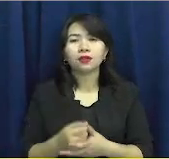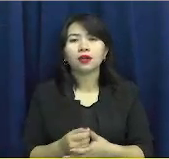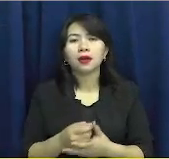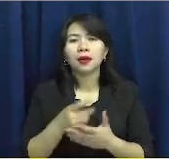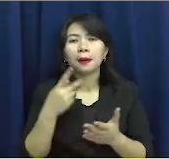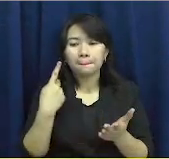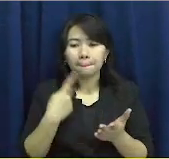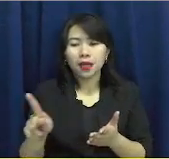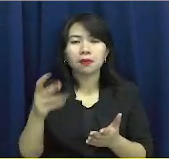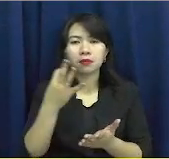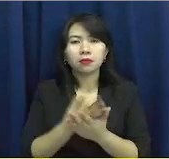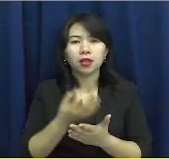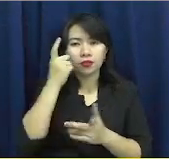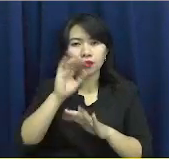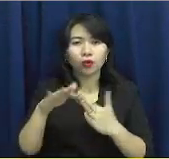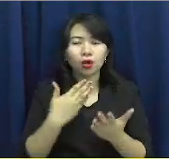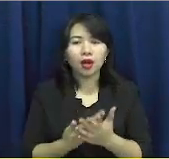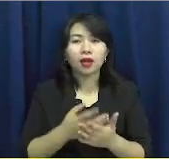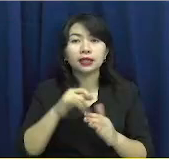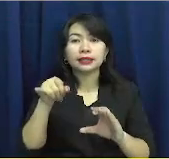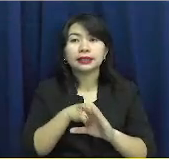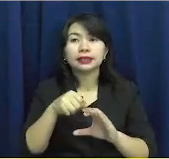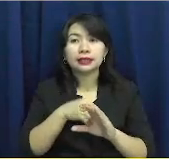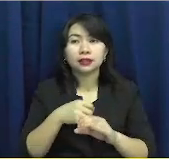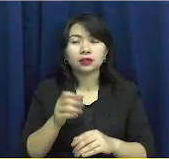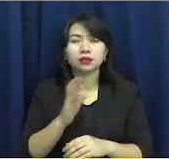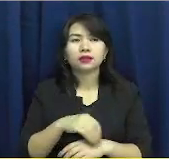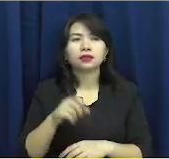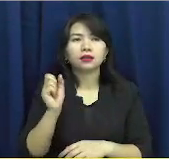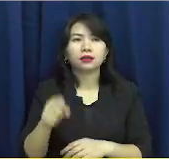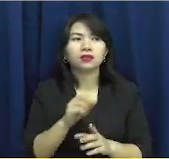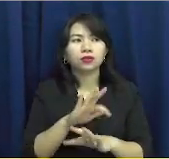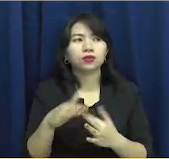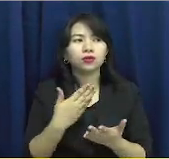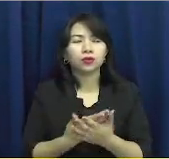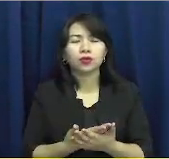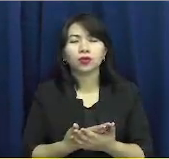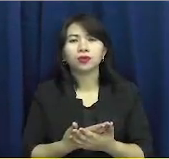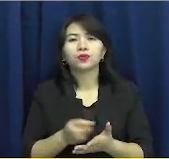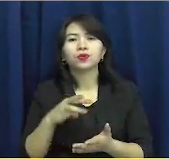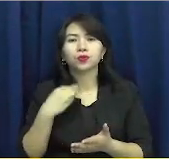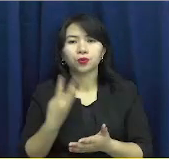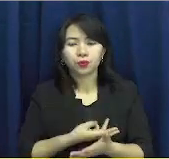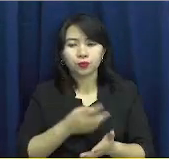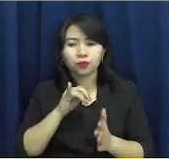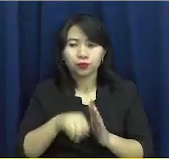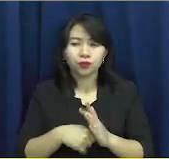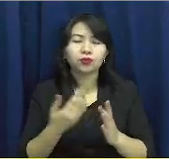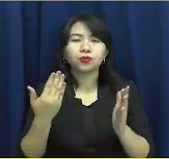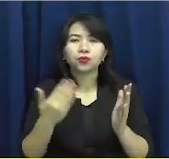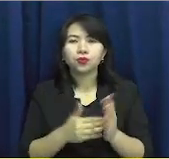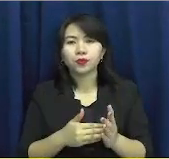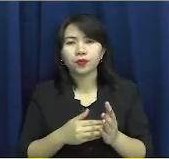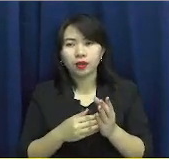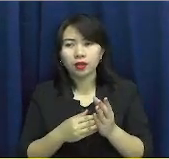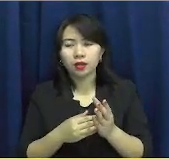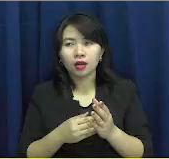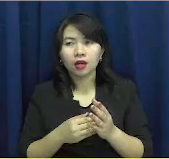You see? In fact, bin-rake down lang po yan sa church every Sunday. Bin-rake down lang natin sa area. The same thing din, mga